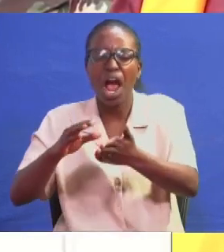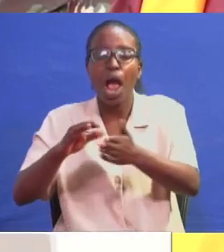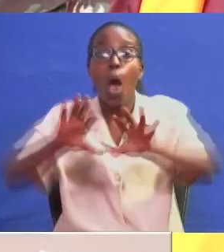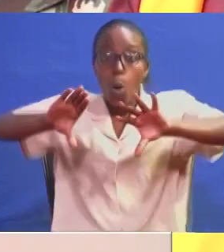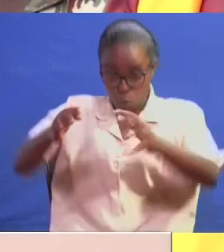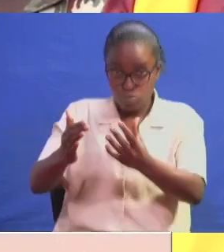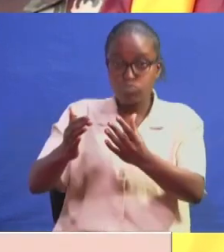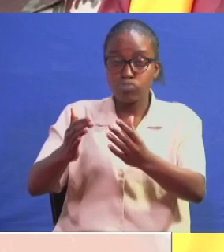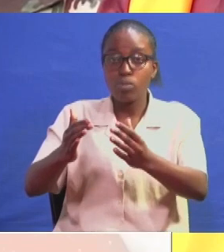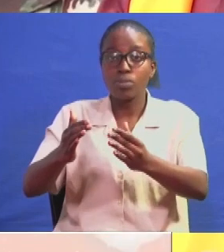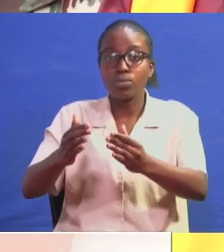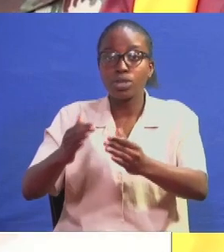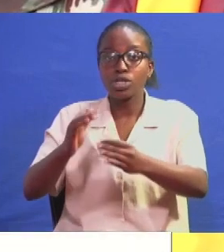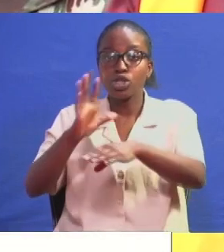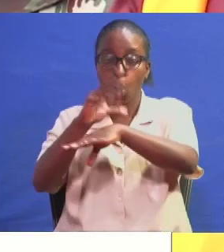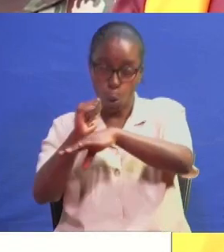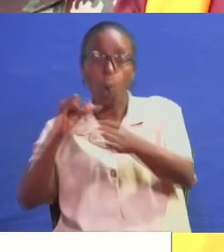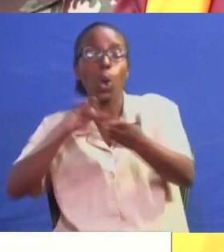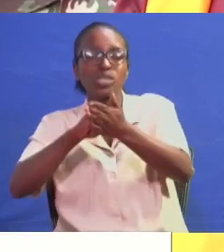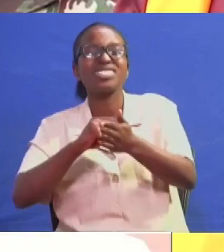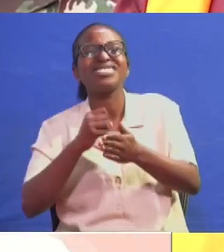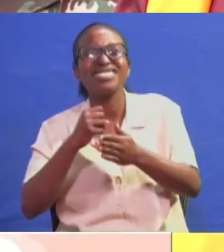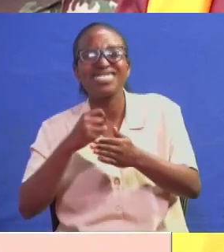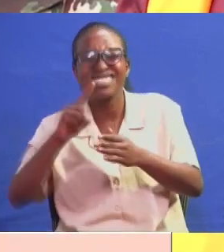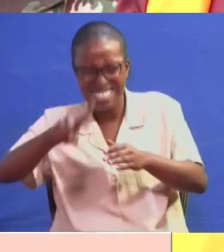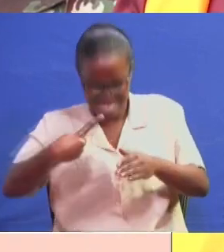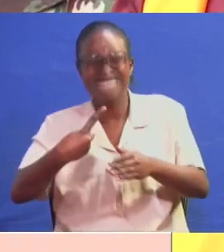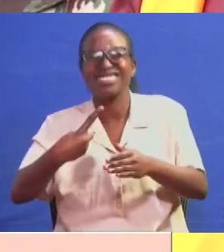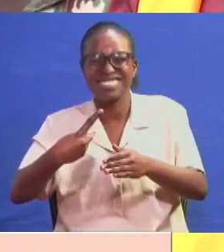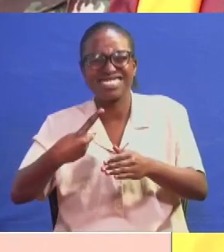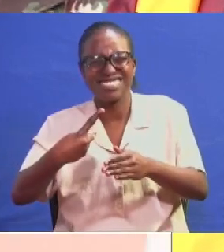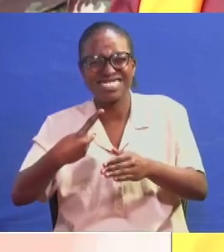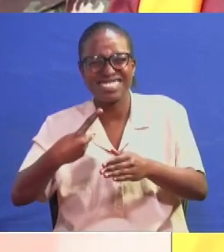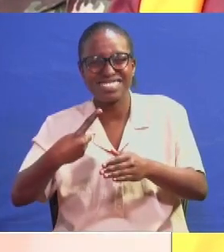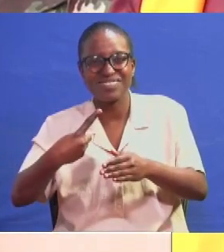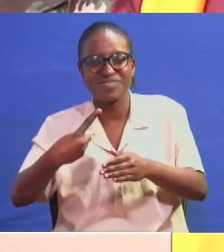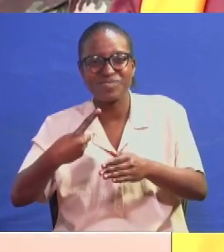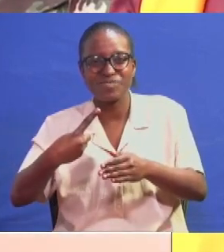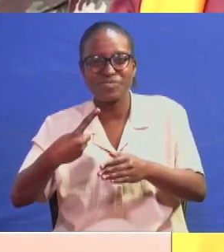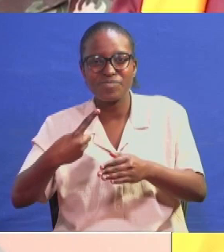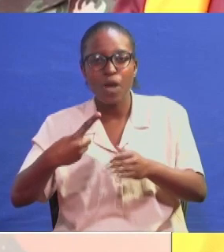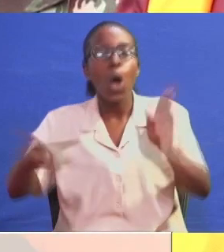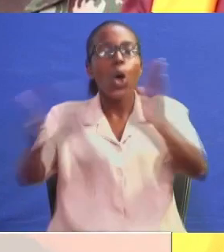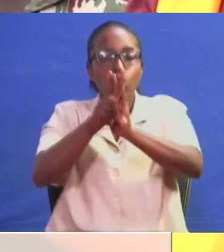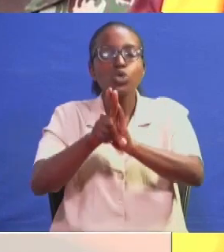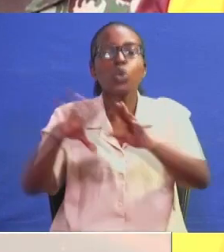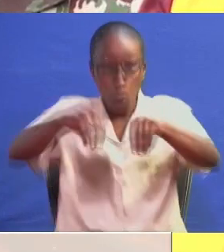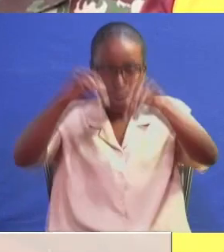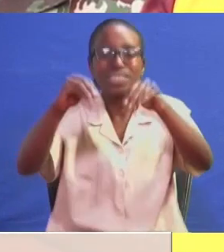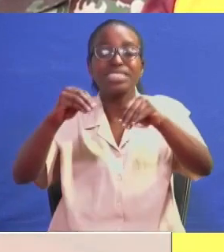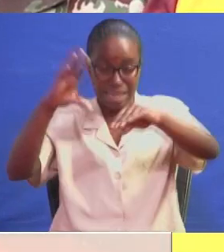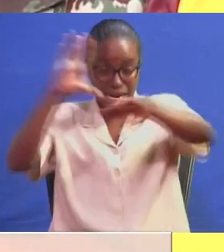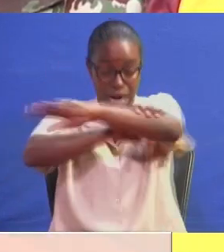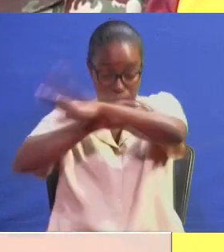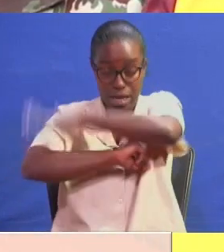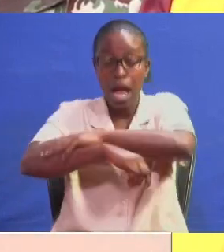calling itself Geda community, have taken law into their hands,